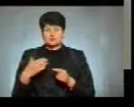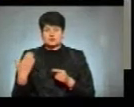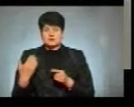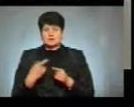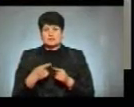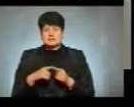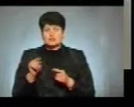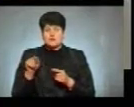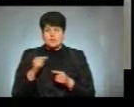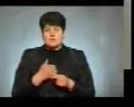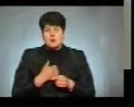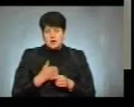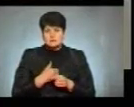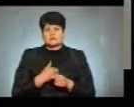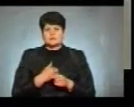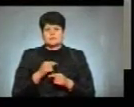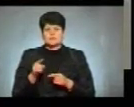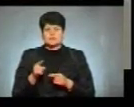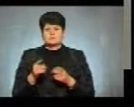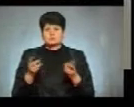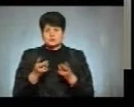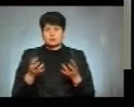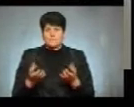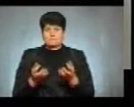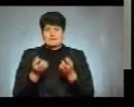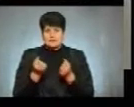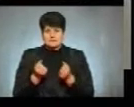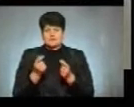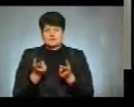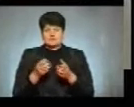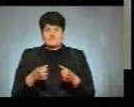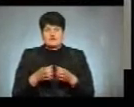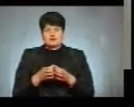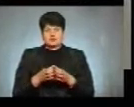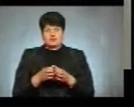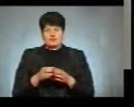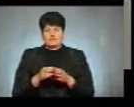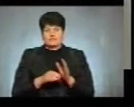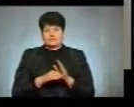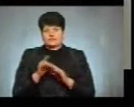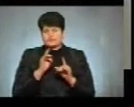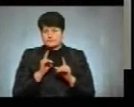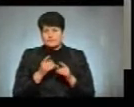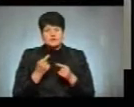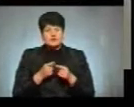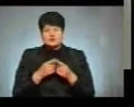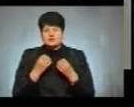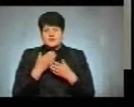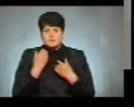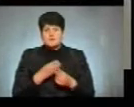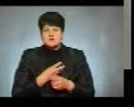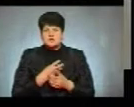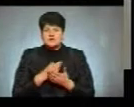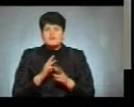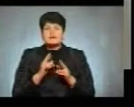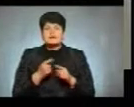його прагнення так само, вони, скажімо, потрібно підтримуватися якоюсь фракцією в парламенті. Цього ще немає. Тобто, бажання є. Яким